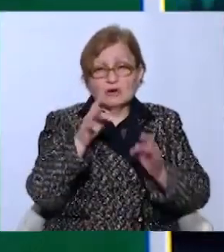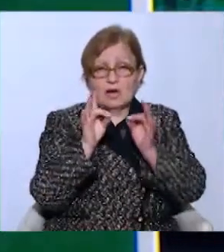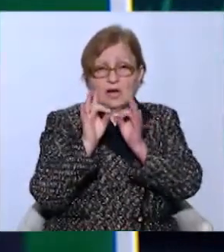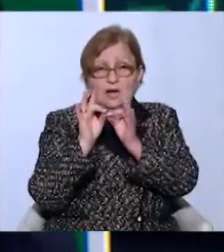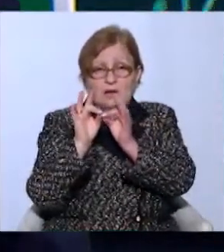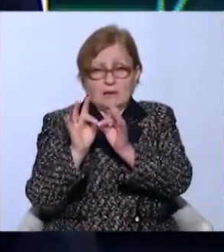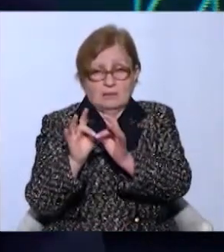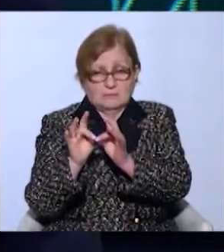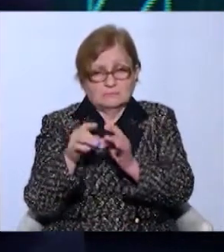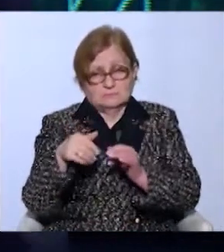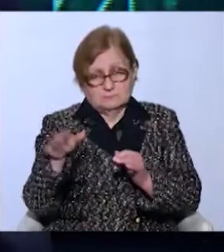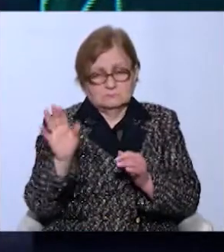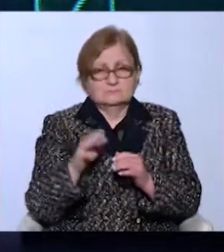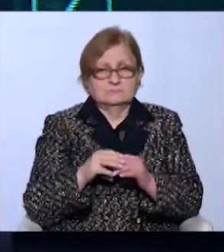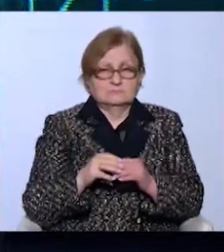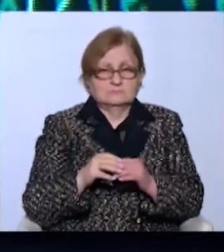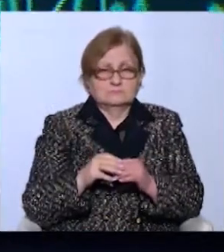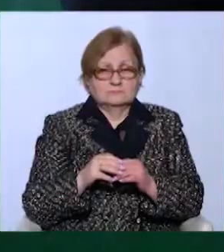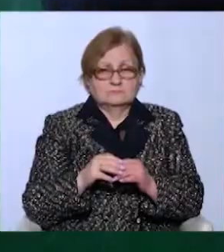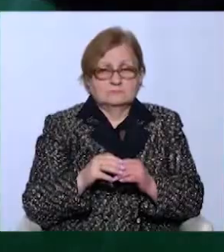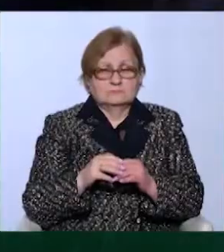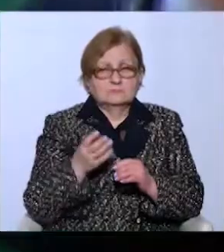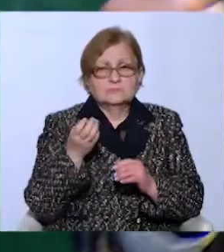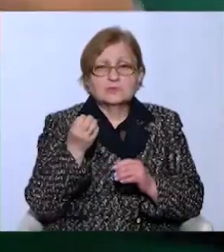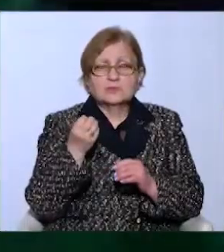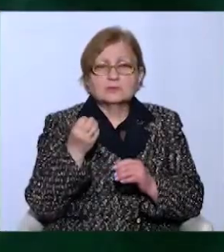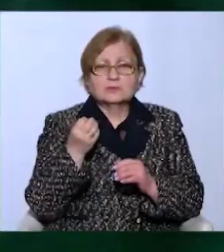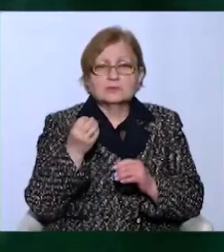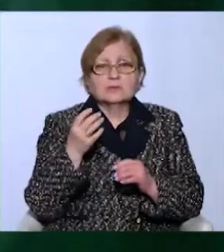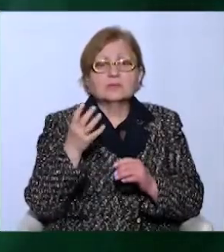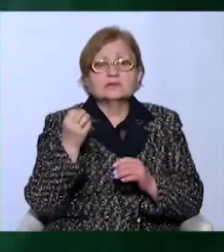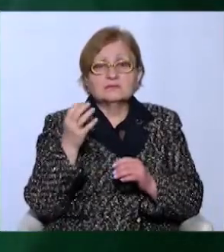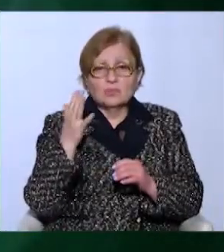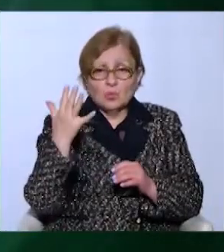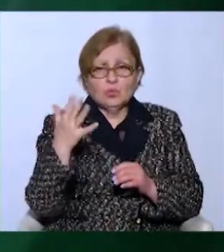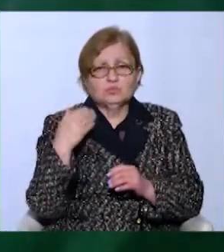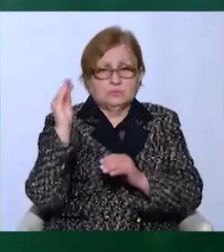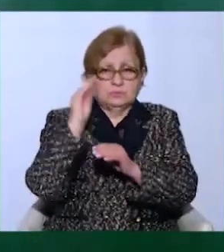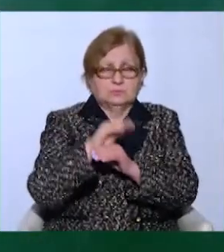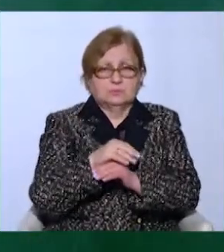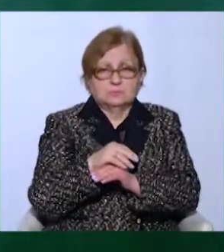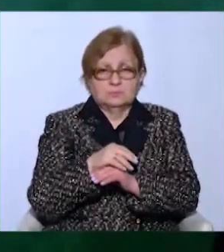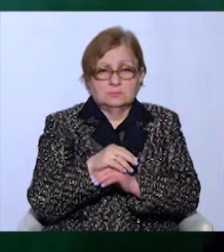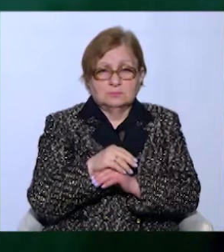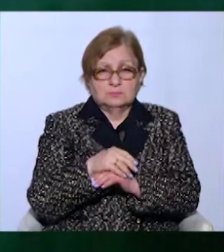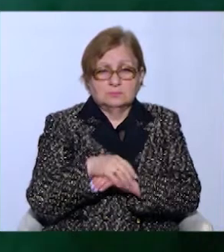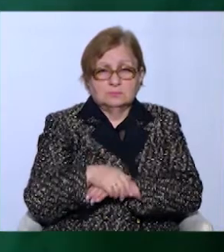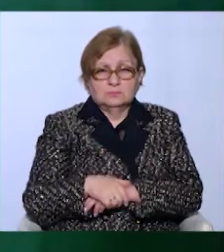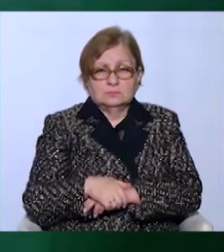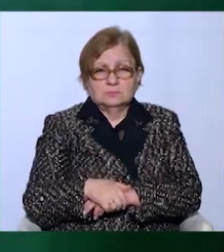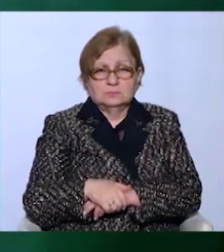10 გავეცი. 15, კიდე რამდენი უნდა გავწე? 5. აი რაშია საქმე,